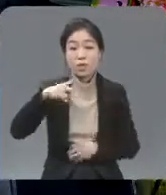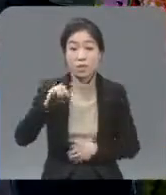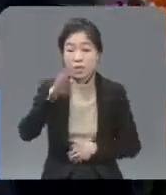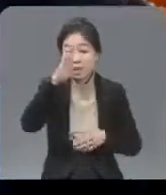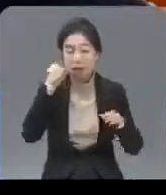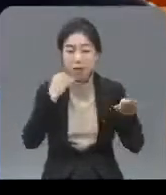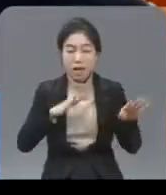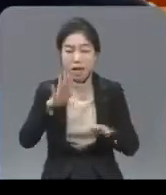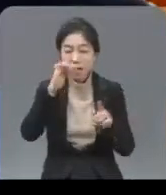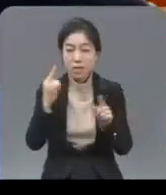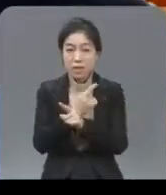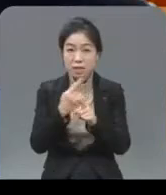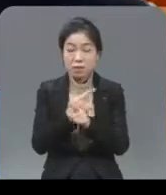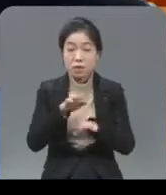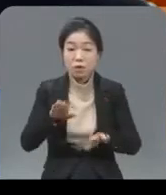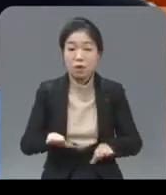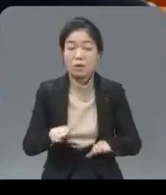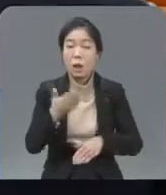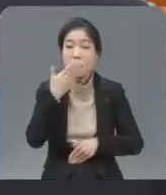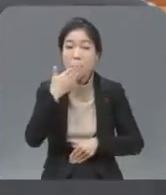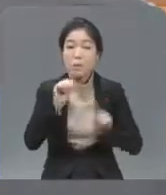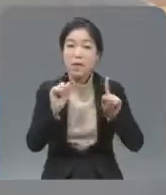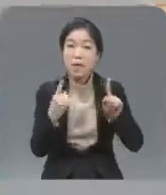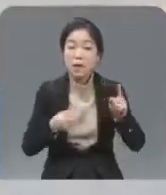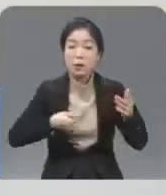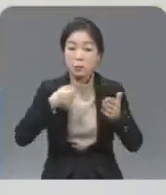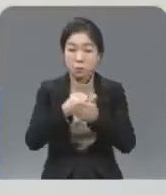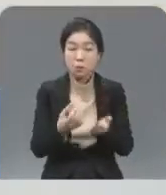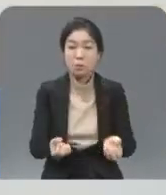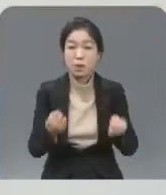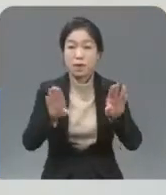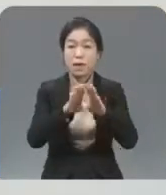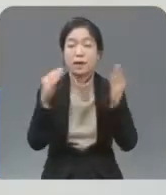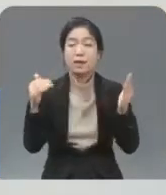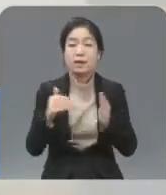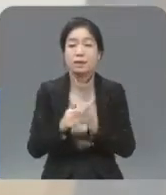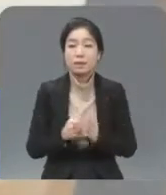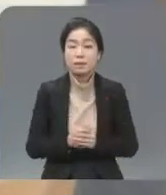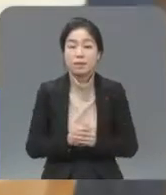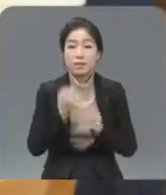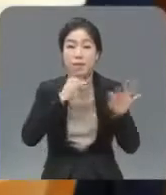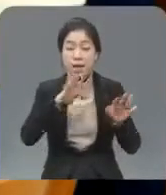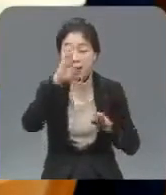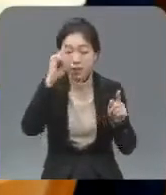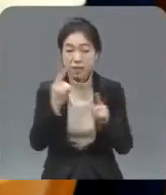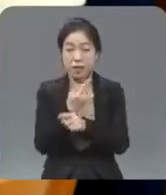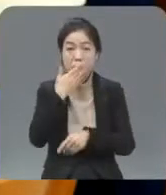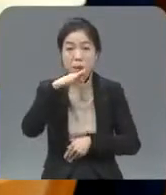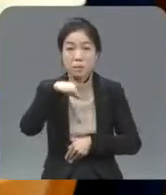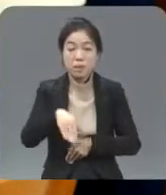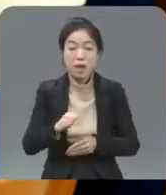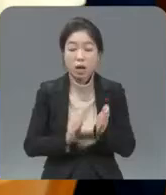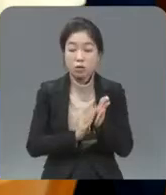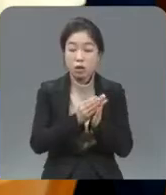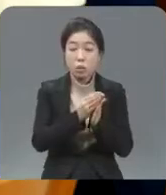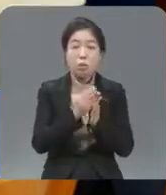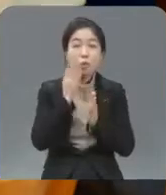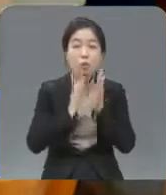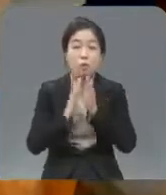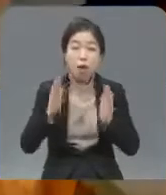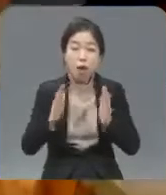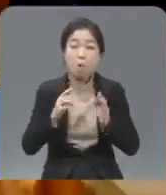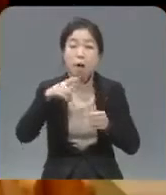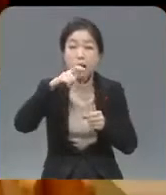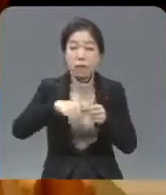1번지 모래뜰에서 해양치유밥상 1호점 지정식을 개최했습니다. 해양치유밥상은 전복과 해조류 그리고